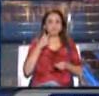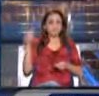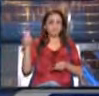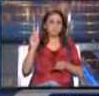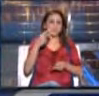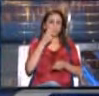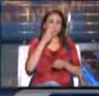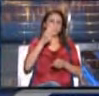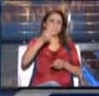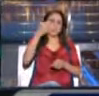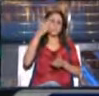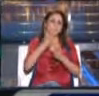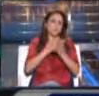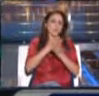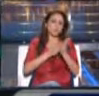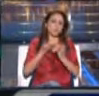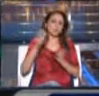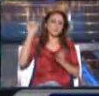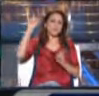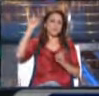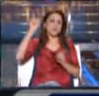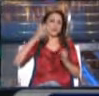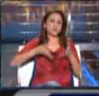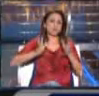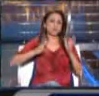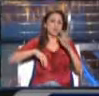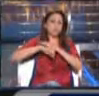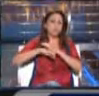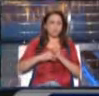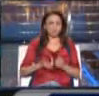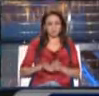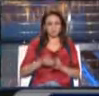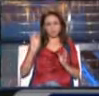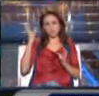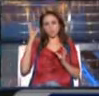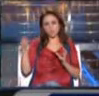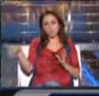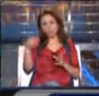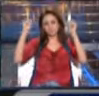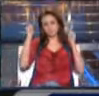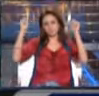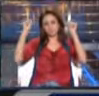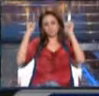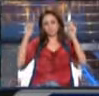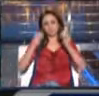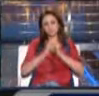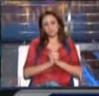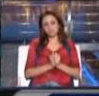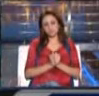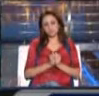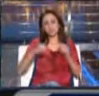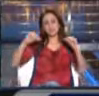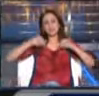شادي. اتحاد الكوره, ما اتحاد الكوره ده حصل, ده مش كلام من عندي. انا برضو هرد اول حاجه بالنسبه لموضوع اقتحام النادي الاهلي. طبعا